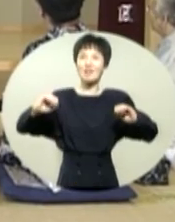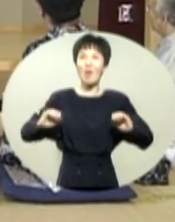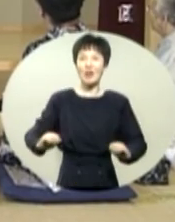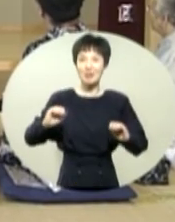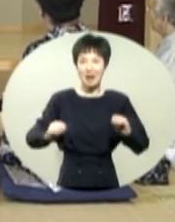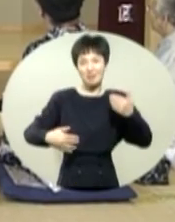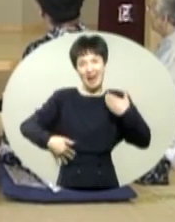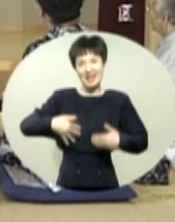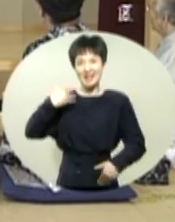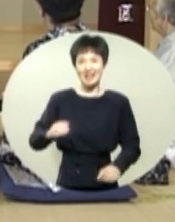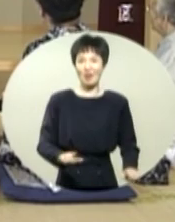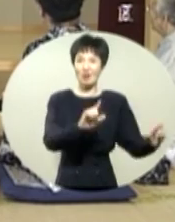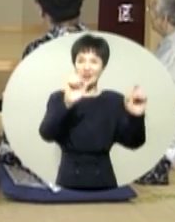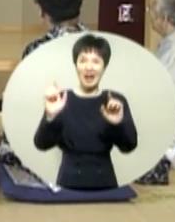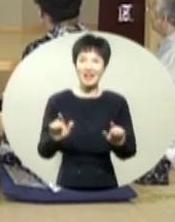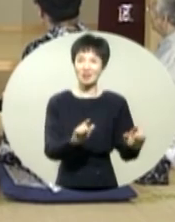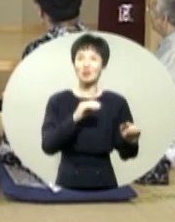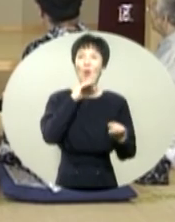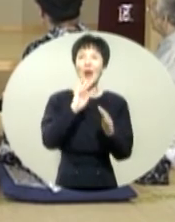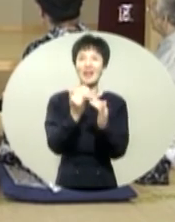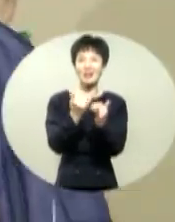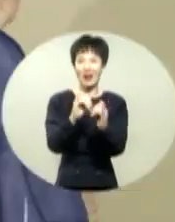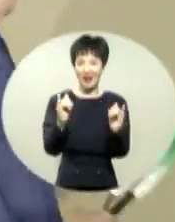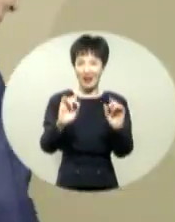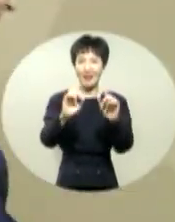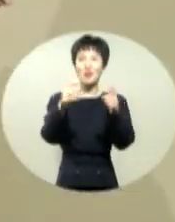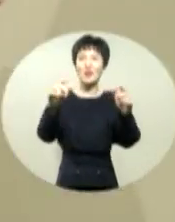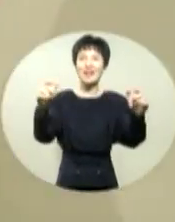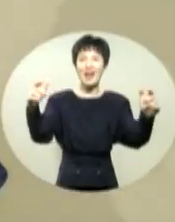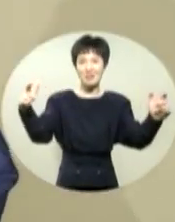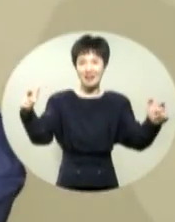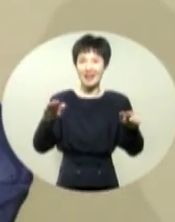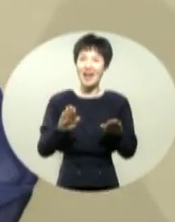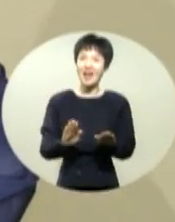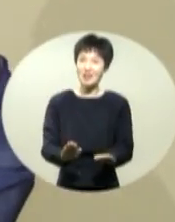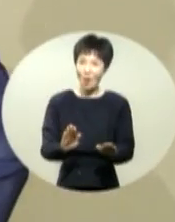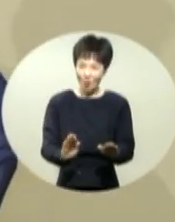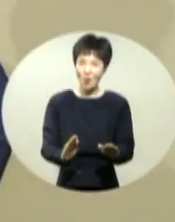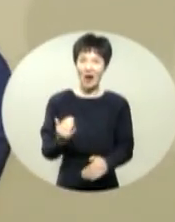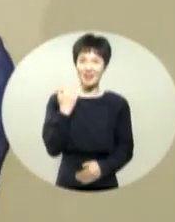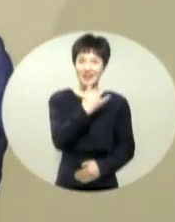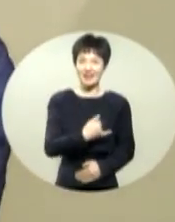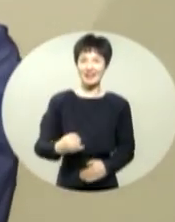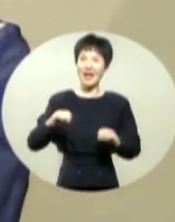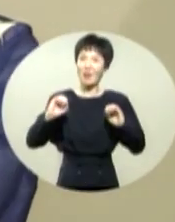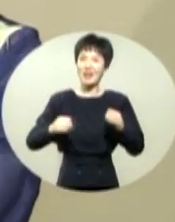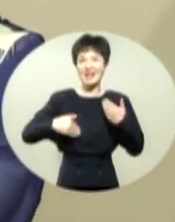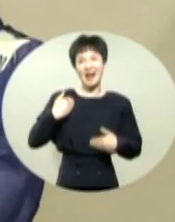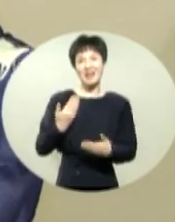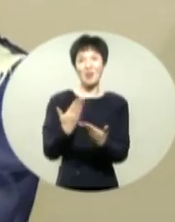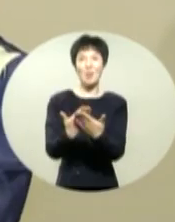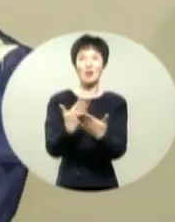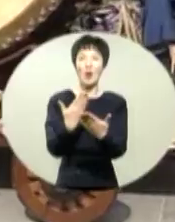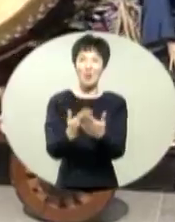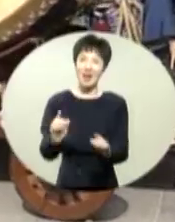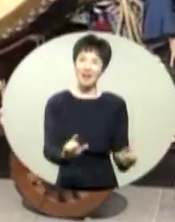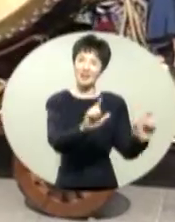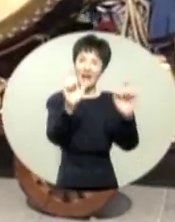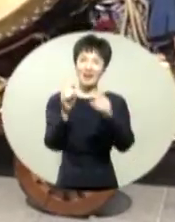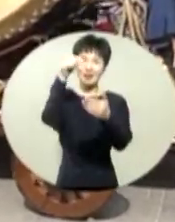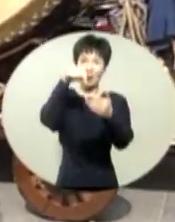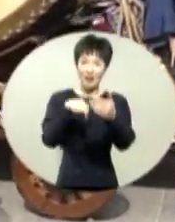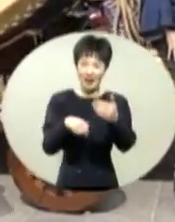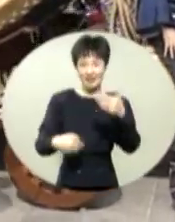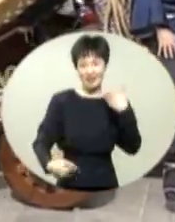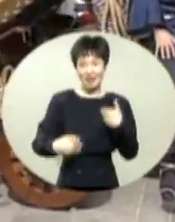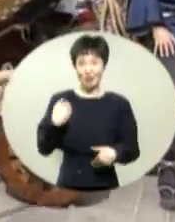れ、生き生きと暮らす高齢者の方が増えています。今日は人生の生きがいを求め、生活の中に